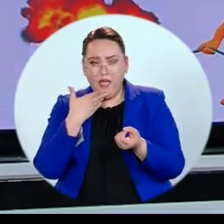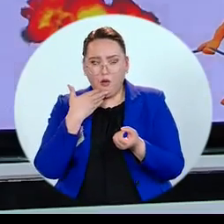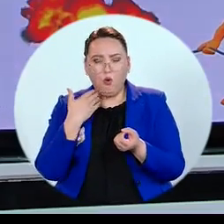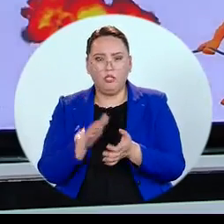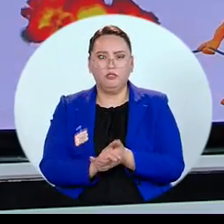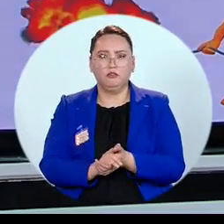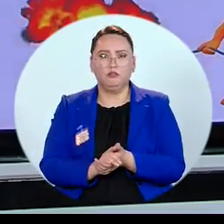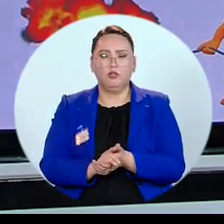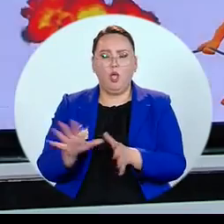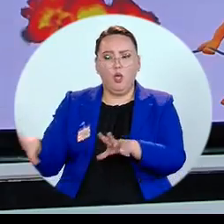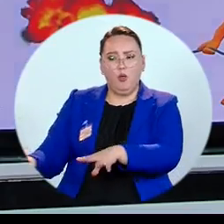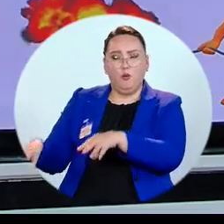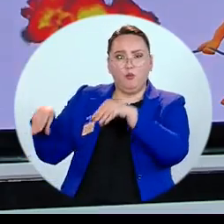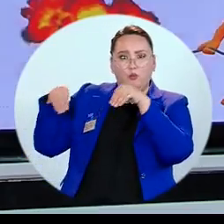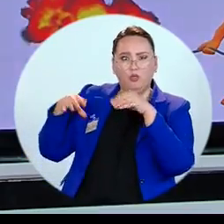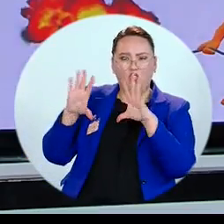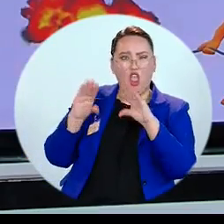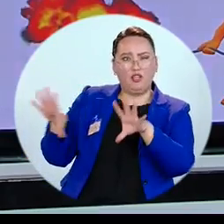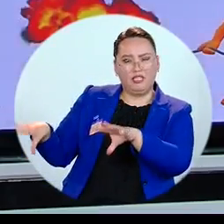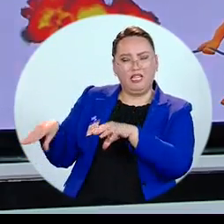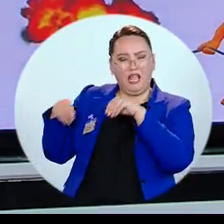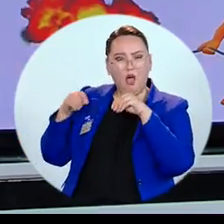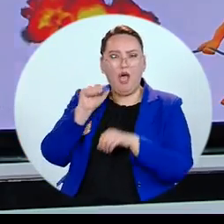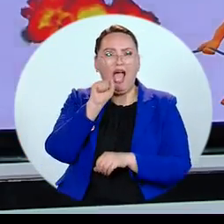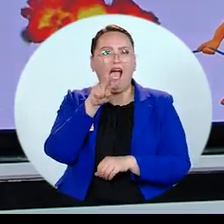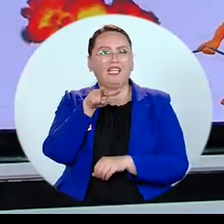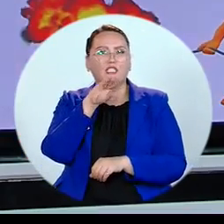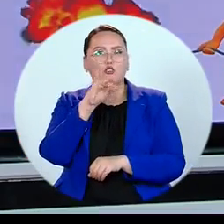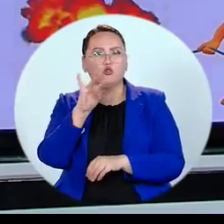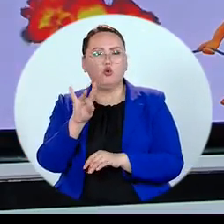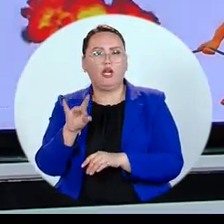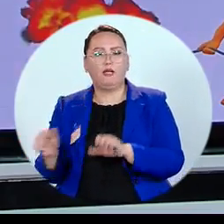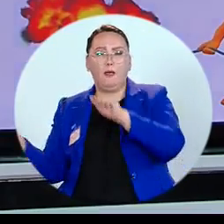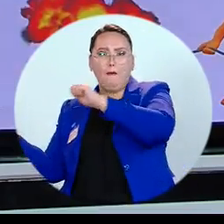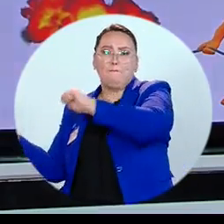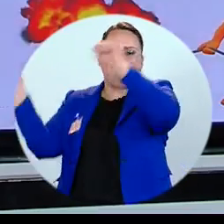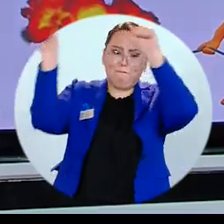གེལ ཁེག འགུར ཚང